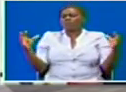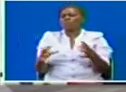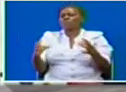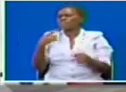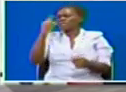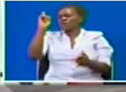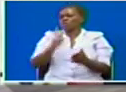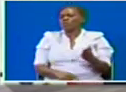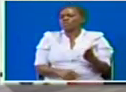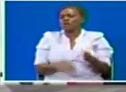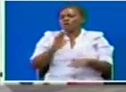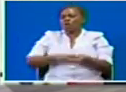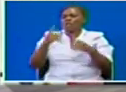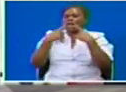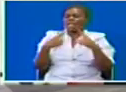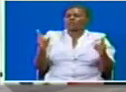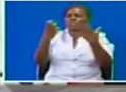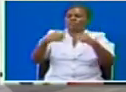wanasemaje?